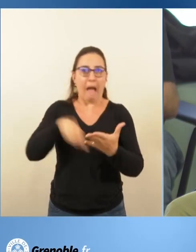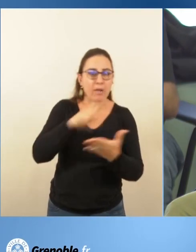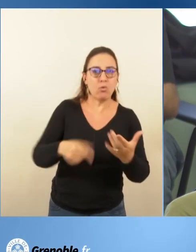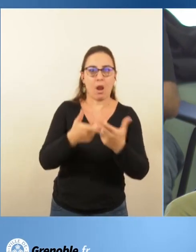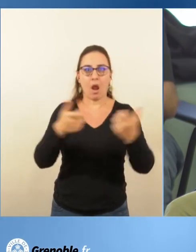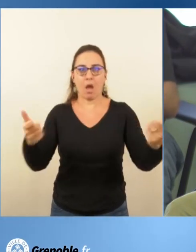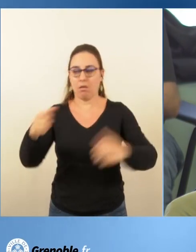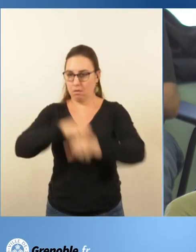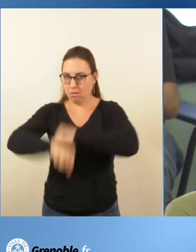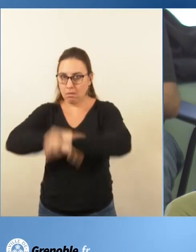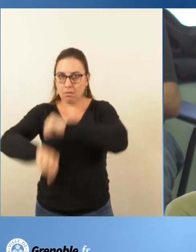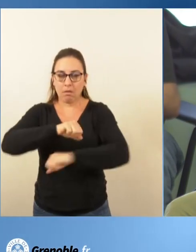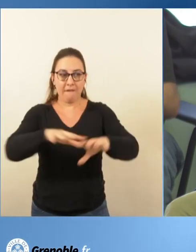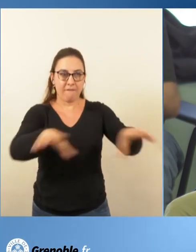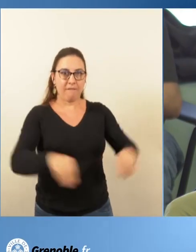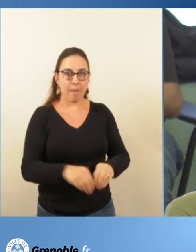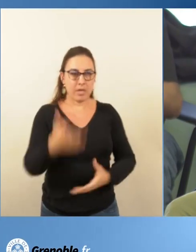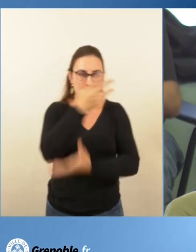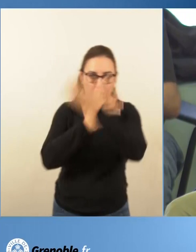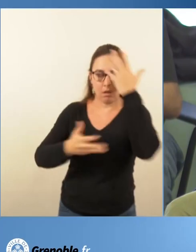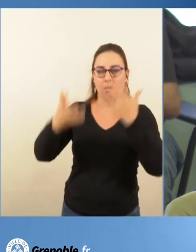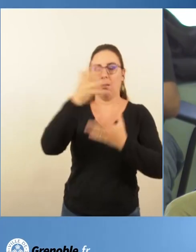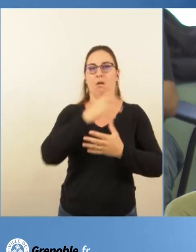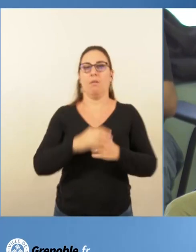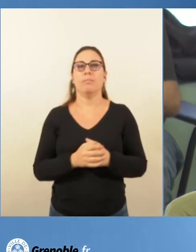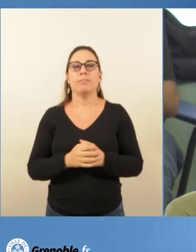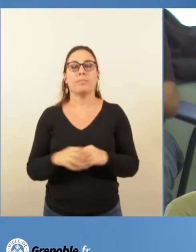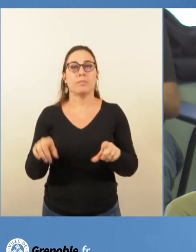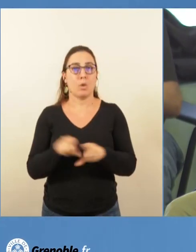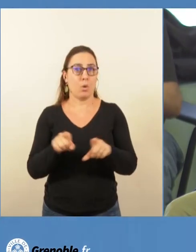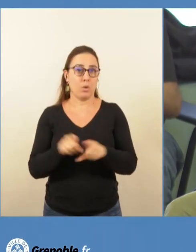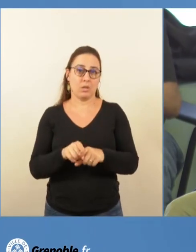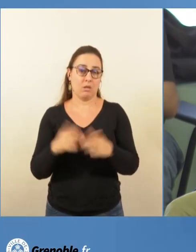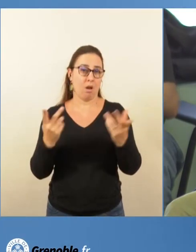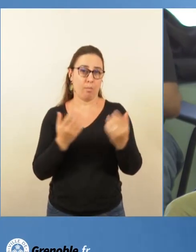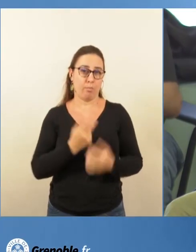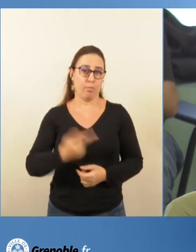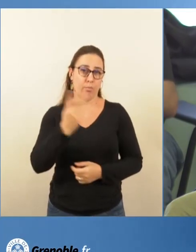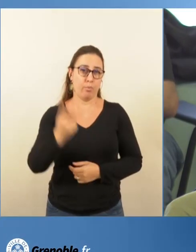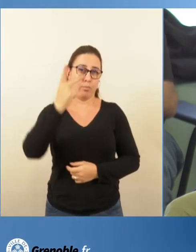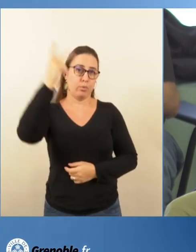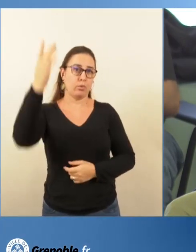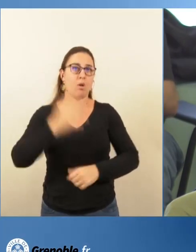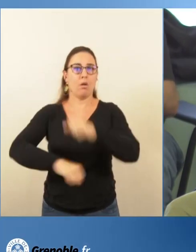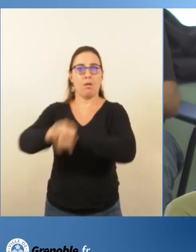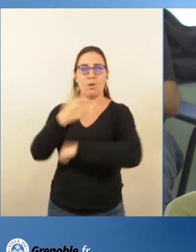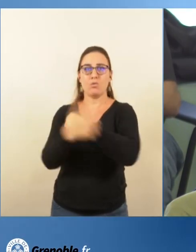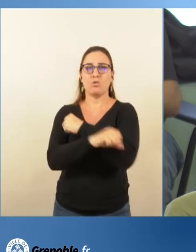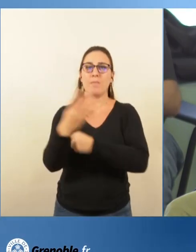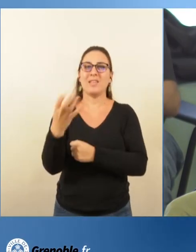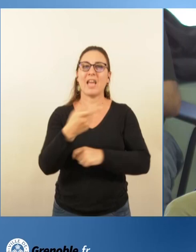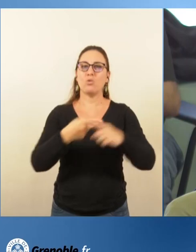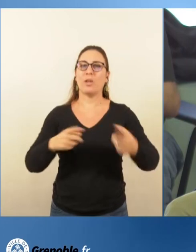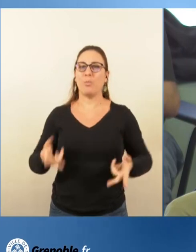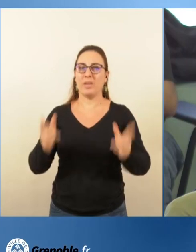de l'organisation des familles et le rejet de plus en plus massif de l'organisation de la semaine de quatre jours et demi